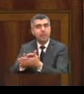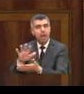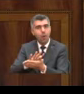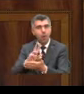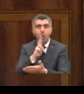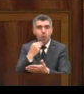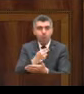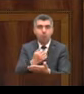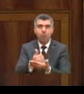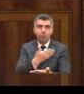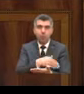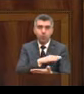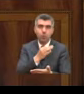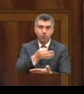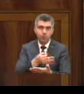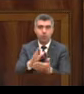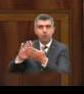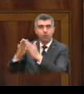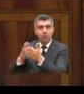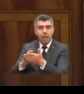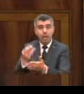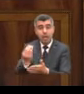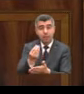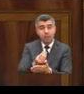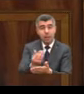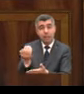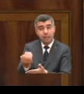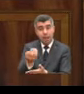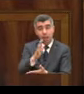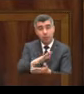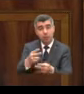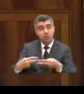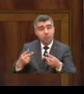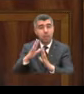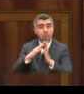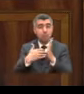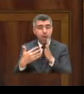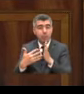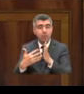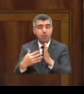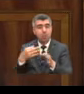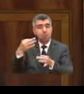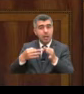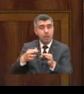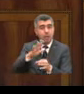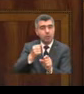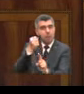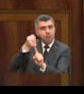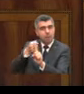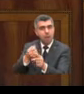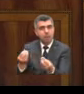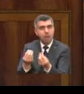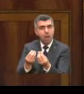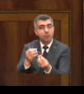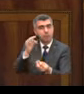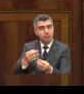كتقوم بمسؤوليتها، المجتمع المدني، لان اليوم استغلال الاطفال في التسول حنا طلقنا الخطه، والنيابه العامه نشتغل معها بتنسيق تام